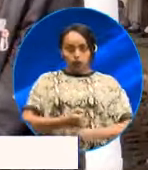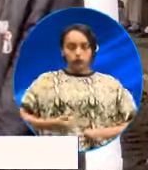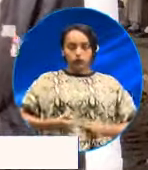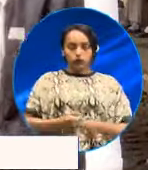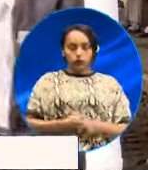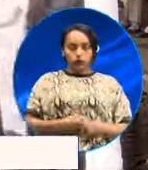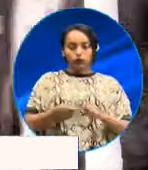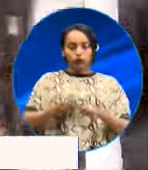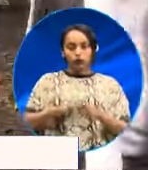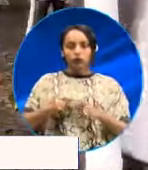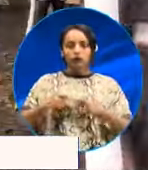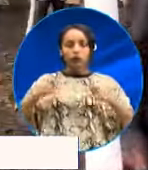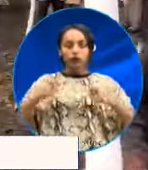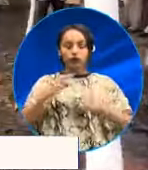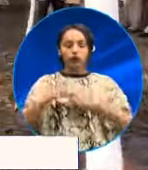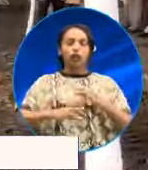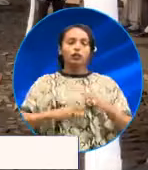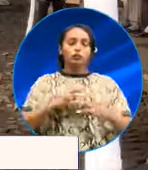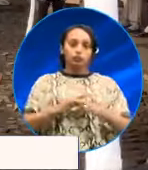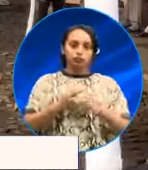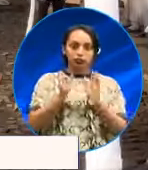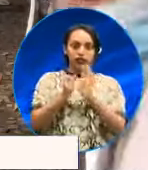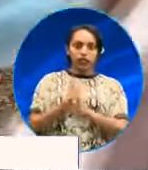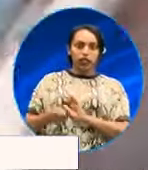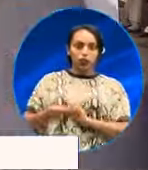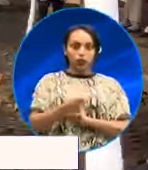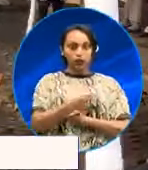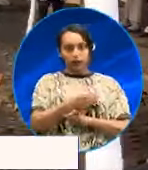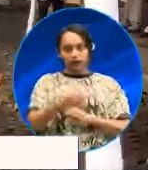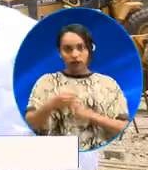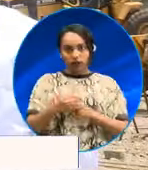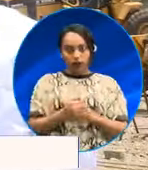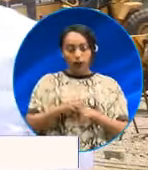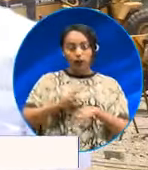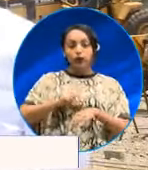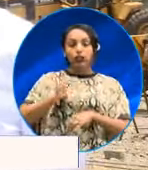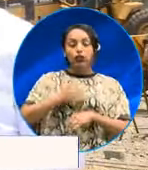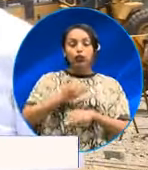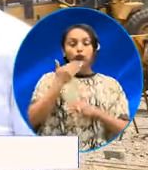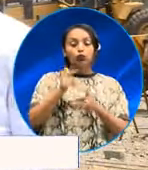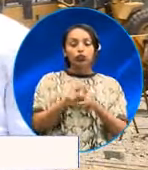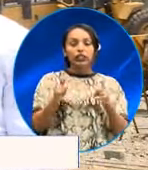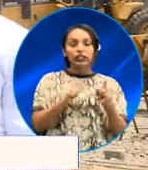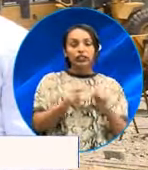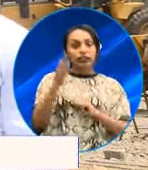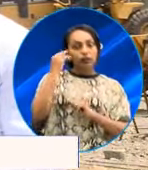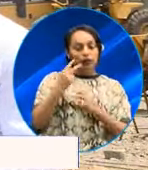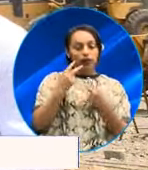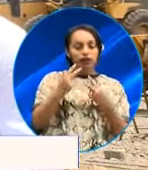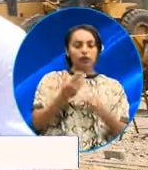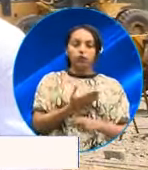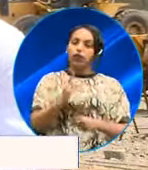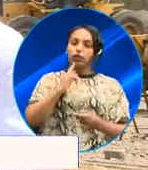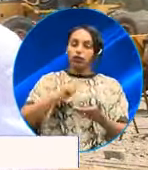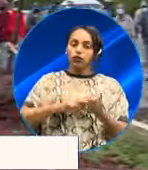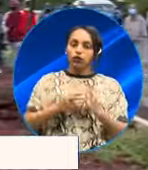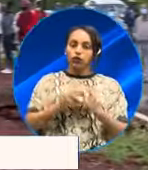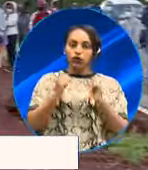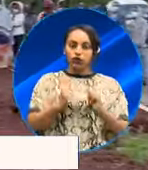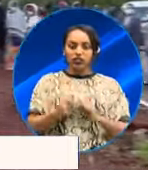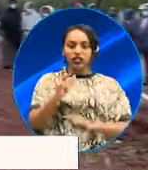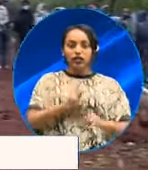ቁርጠኝነት ለወዳጅም ለጠላትም ለዓለምም ምሳሌ የሆነበትና መነሻችን ጥሩ ትልቅ እንደነበር ያሳየበት ነገር ነው ማለት